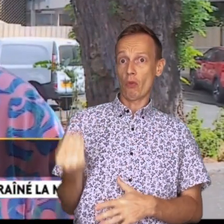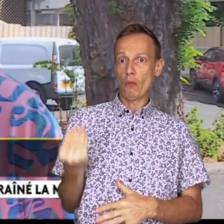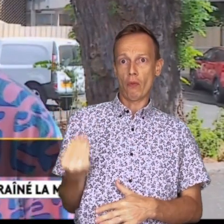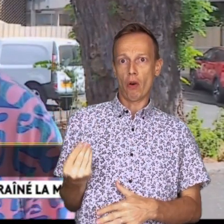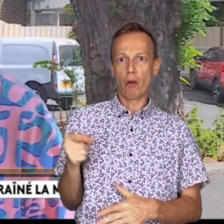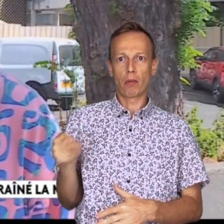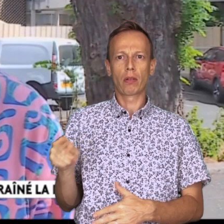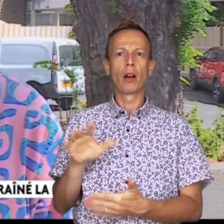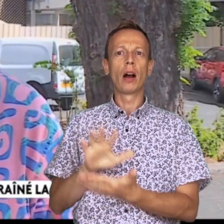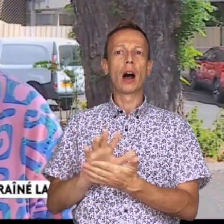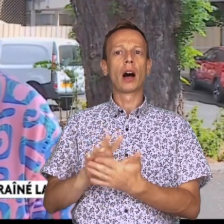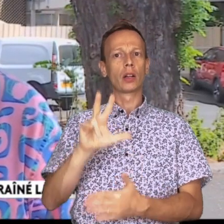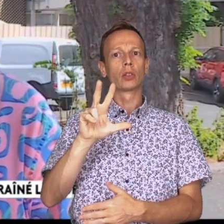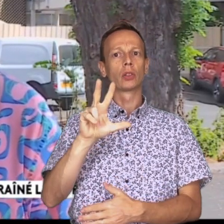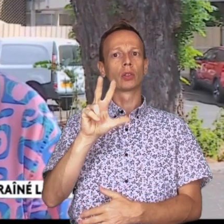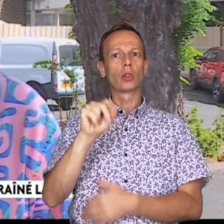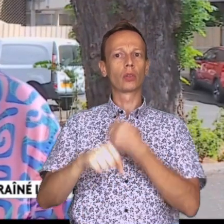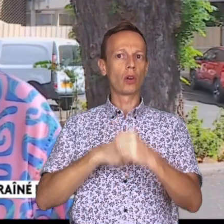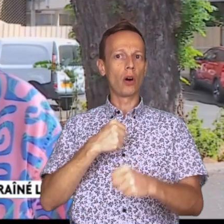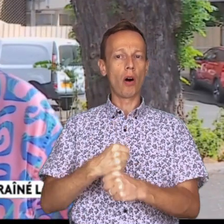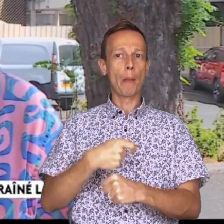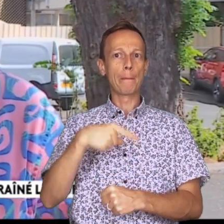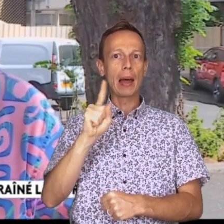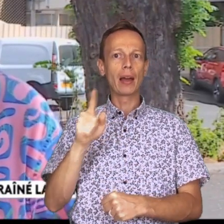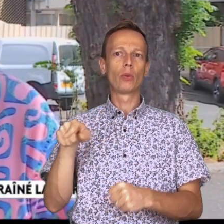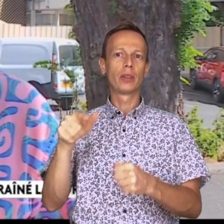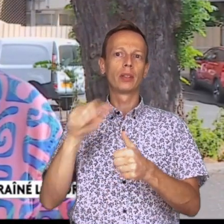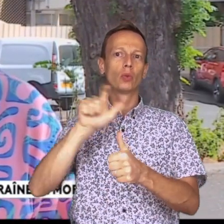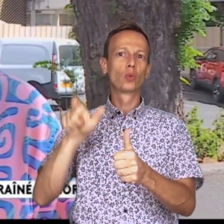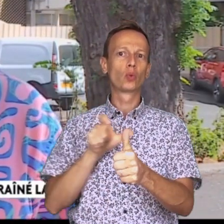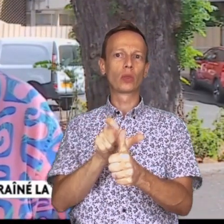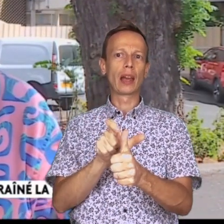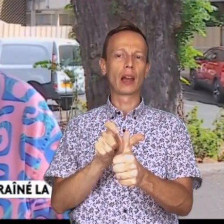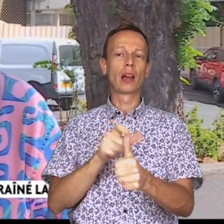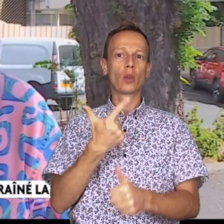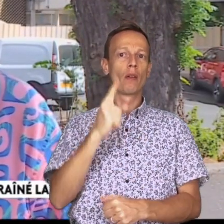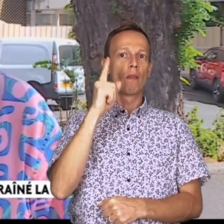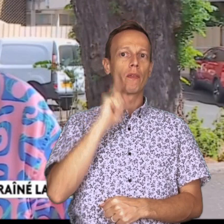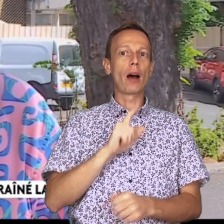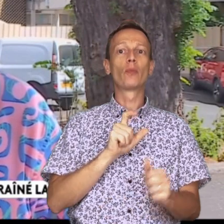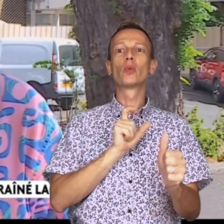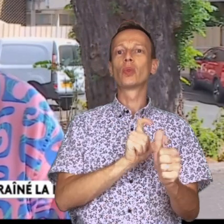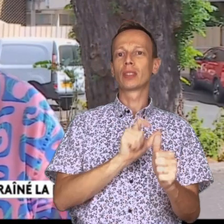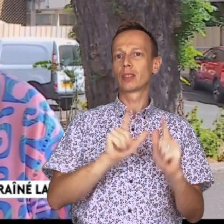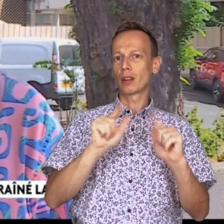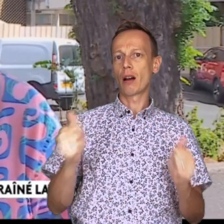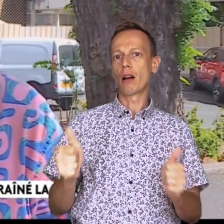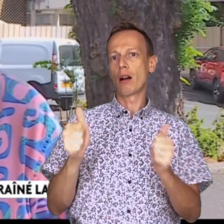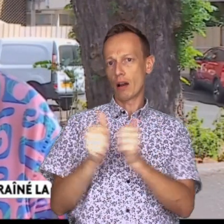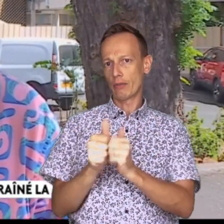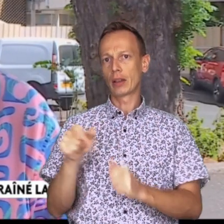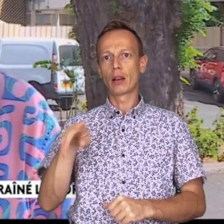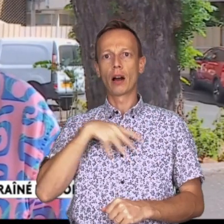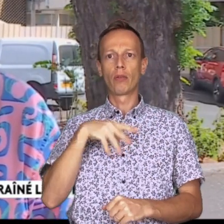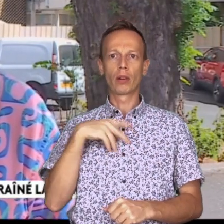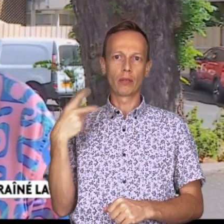D'ailleurs, il y a quelque chose d'enfantin chez ce trentenaire. Juridiquement, il est majeur incapable, cela veut dire qu'il est placé sous tutelle. Ses deux tutrices sont là, dans la